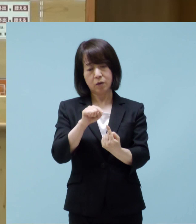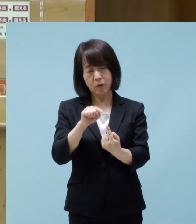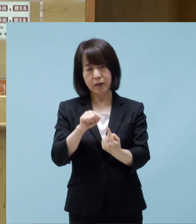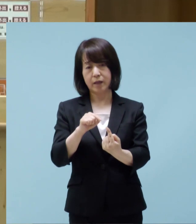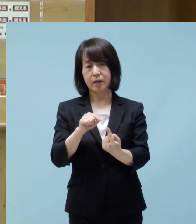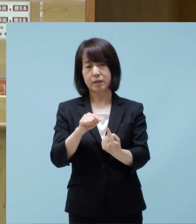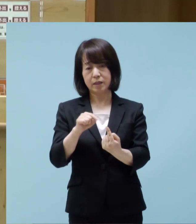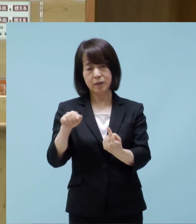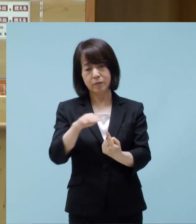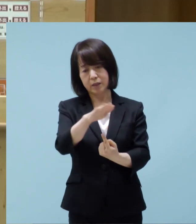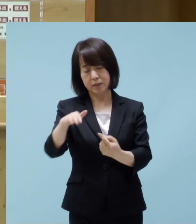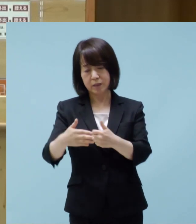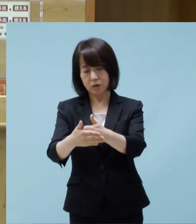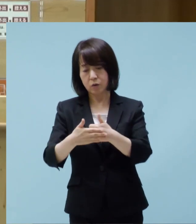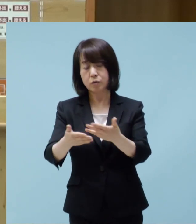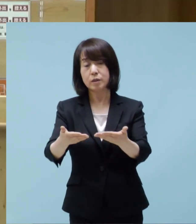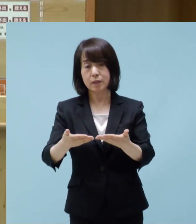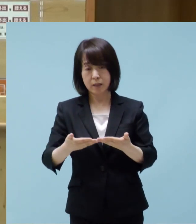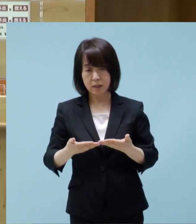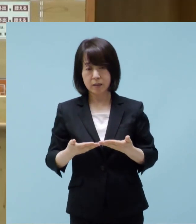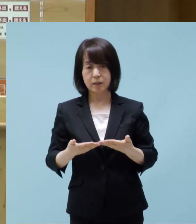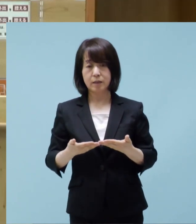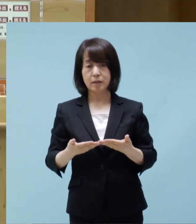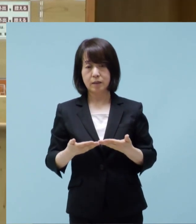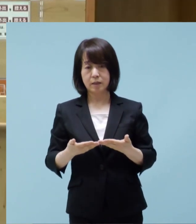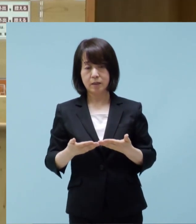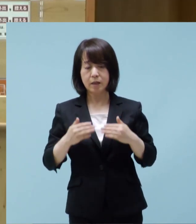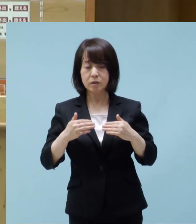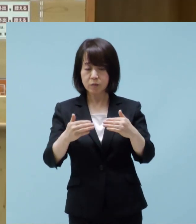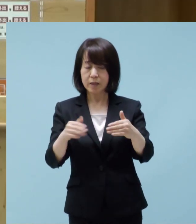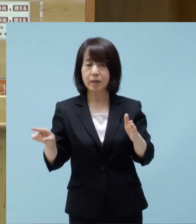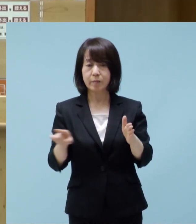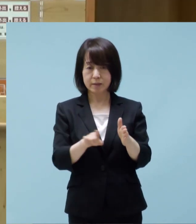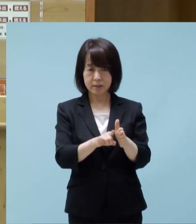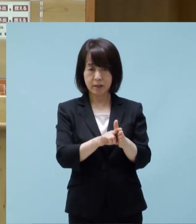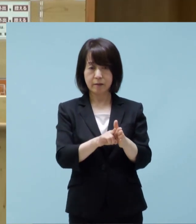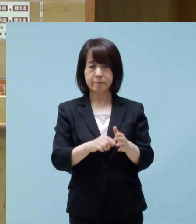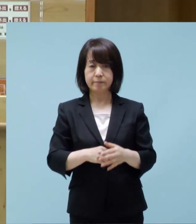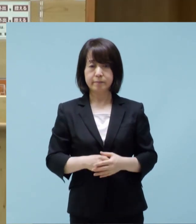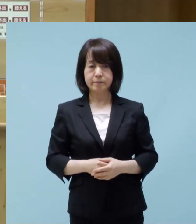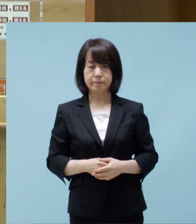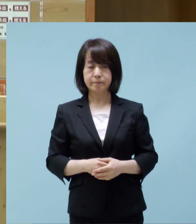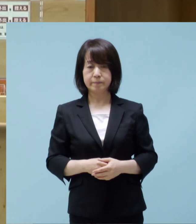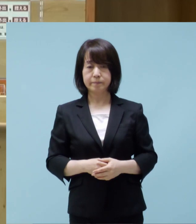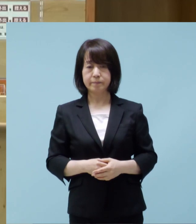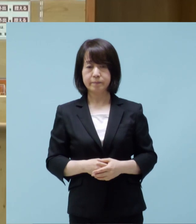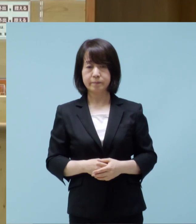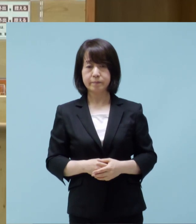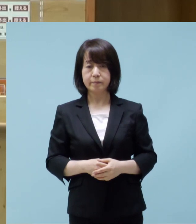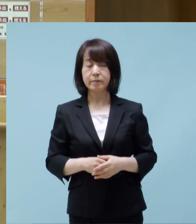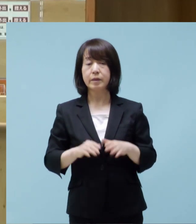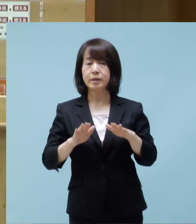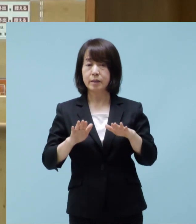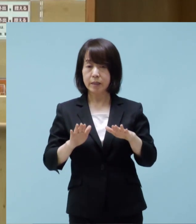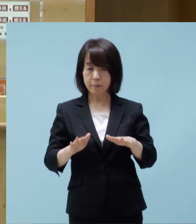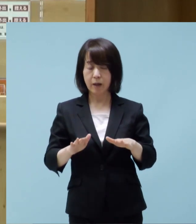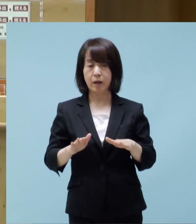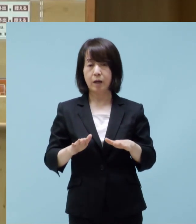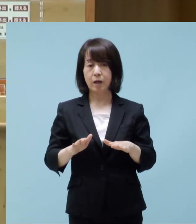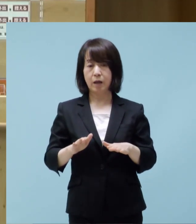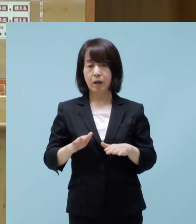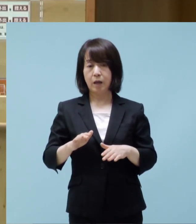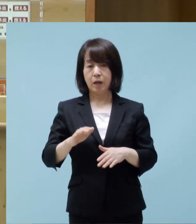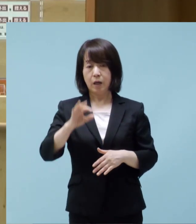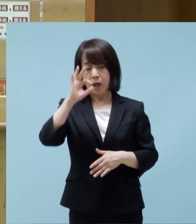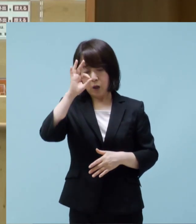ご協力をいただきながら講じてまいりました。まだその振り返るということがなかなか